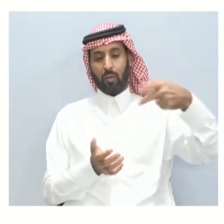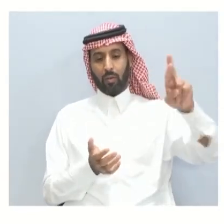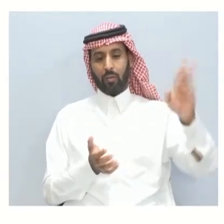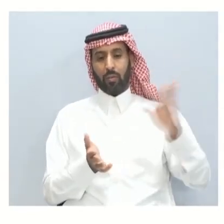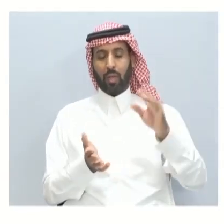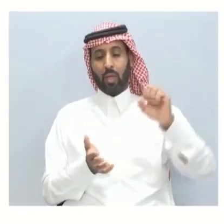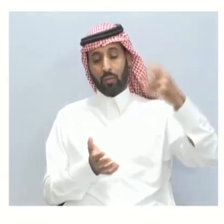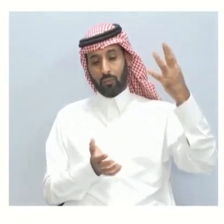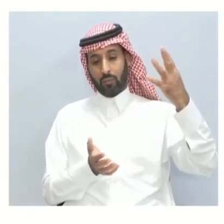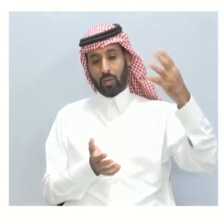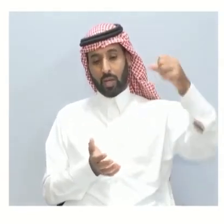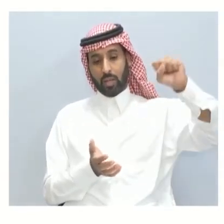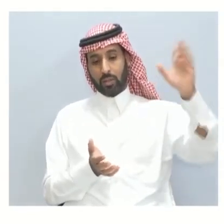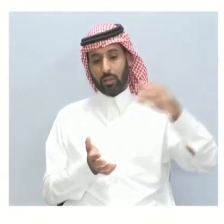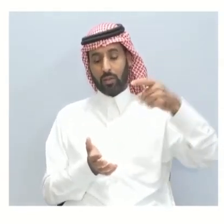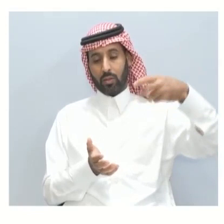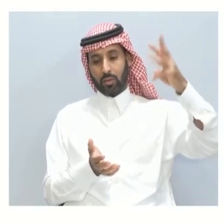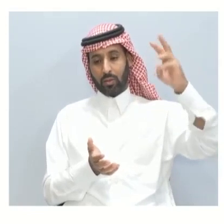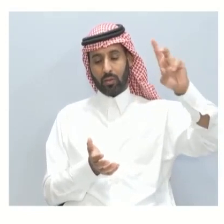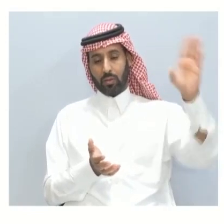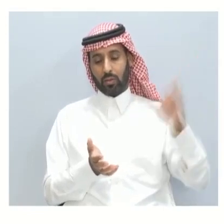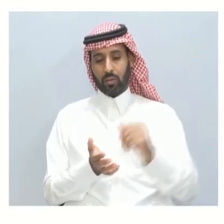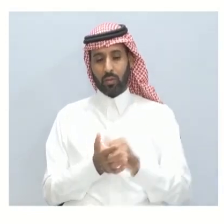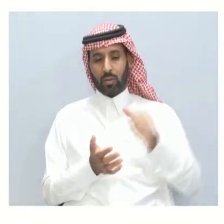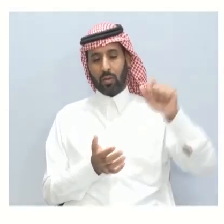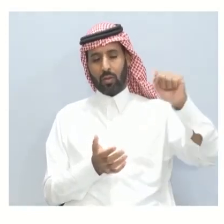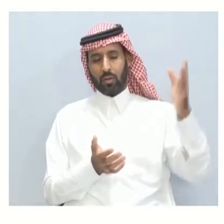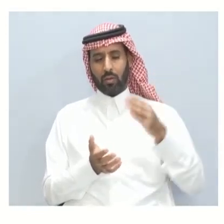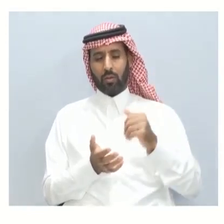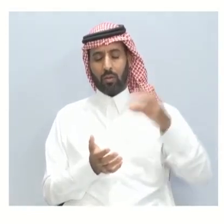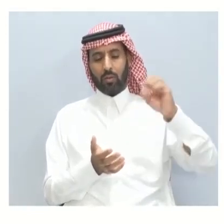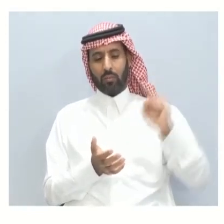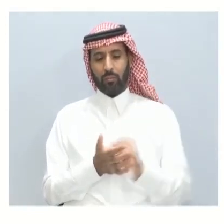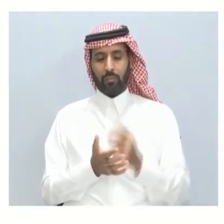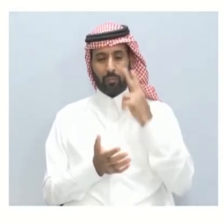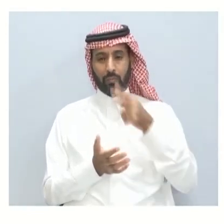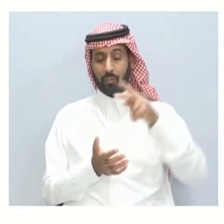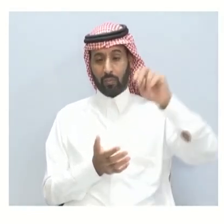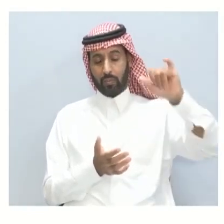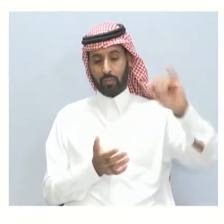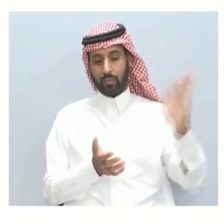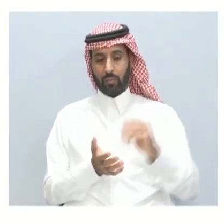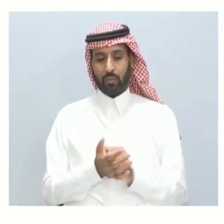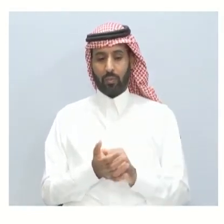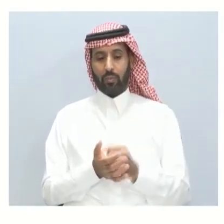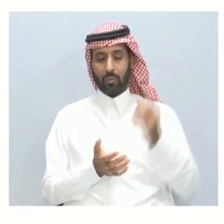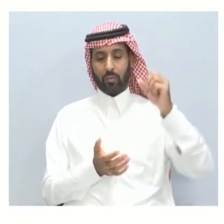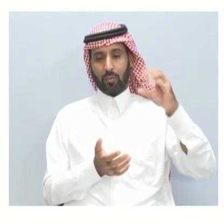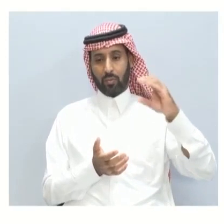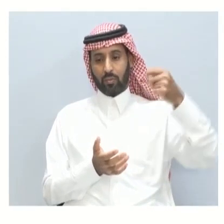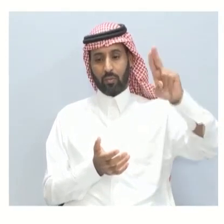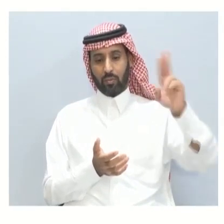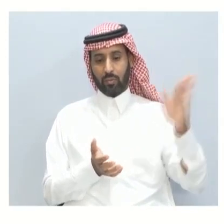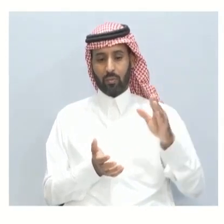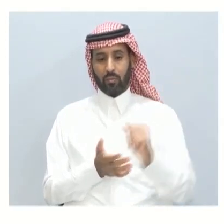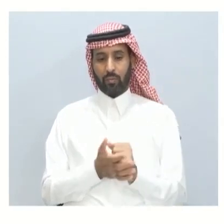النيكل والنحاس تسعه وعشرين والزنك 30 او يطلق عليه الخارصين لاحظ معي